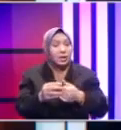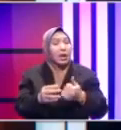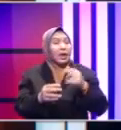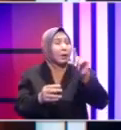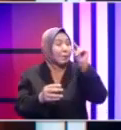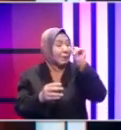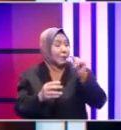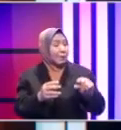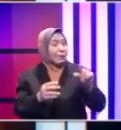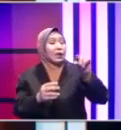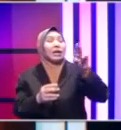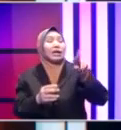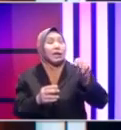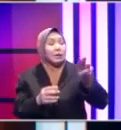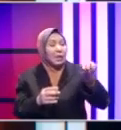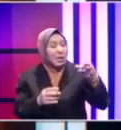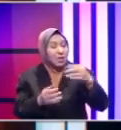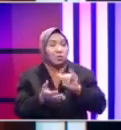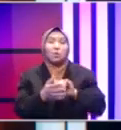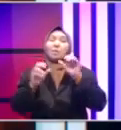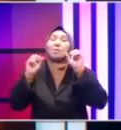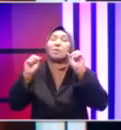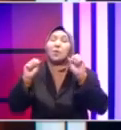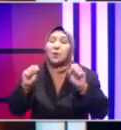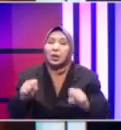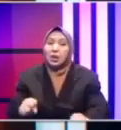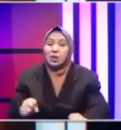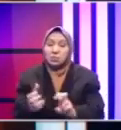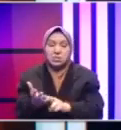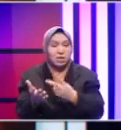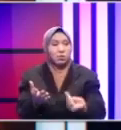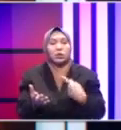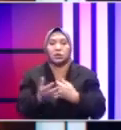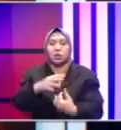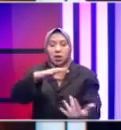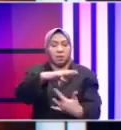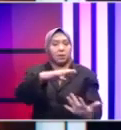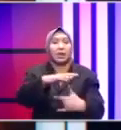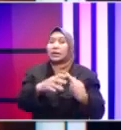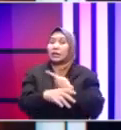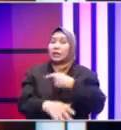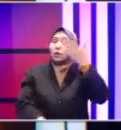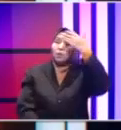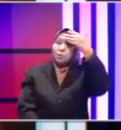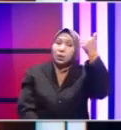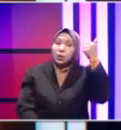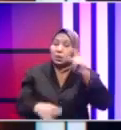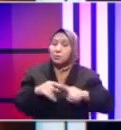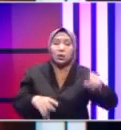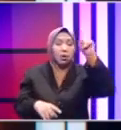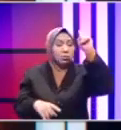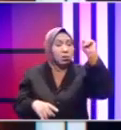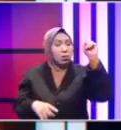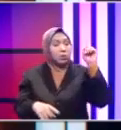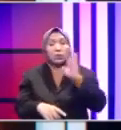seperti mana disebabkan oleh habis-habisan sadko Iya boleh menjatuhkan kita ke dalam api neraka usai kita lupa tetapi Allah